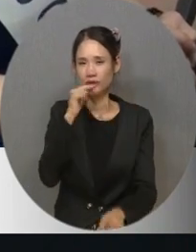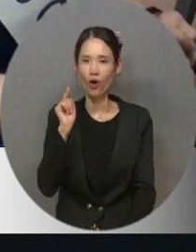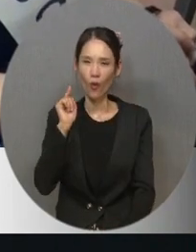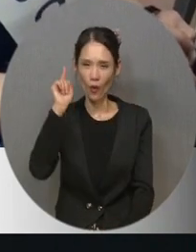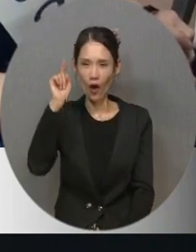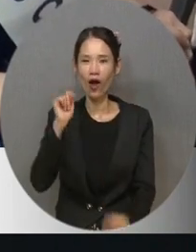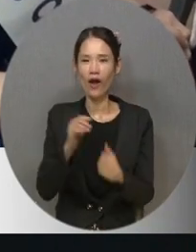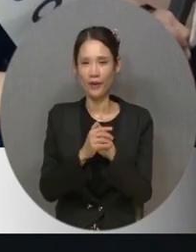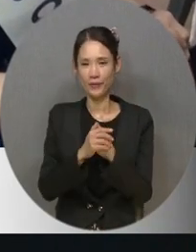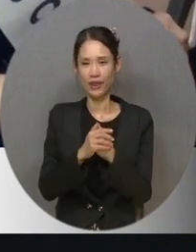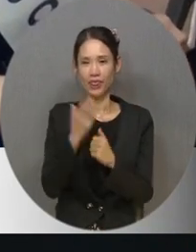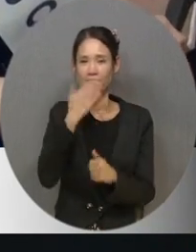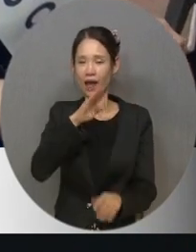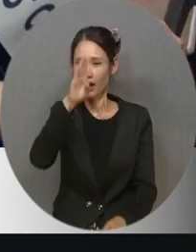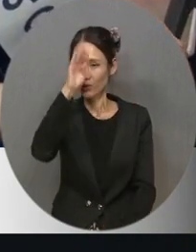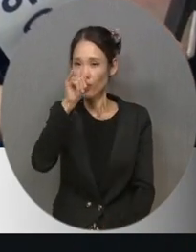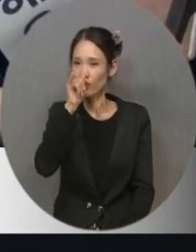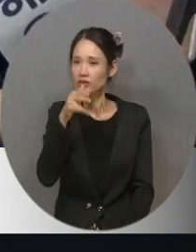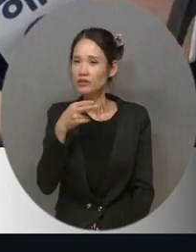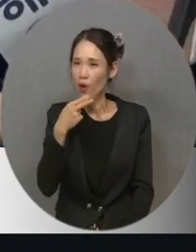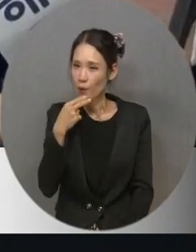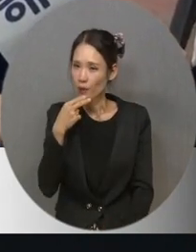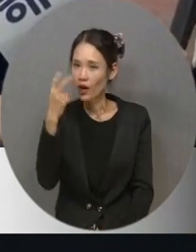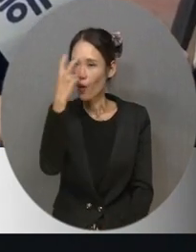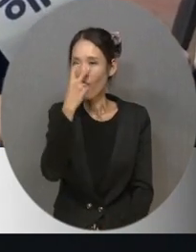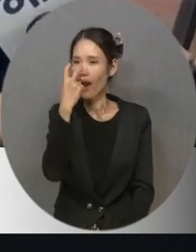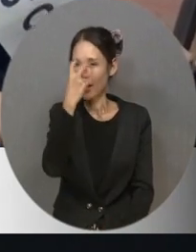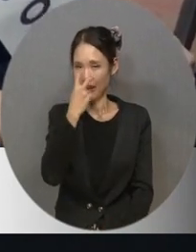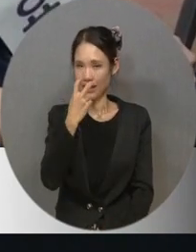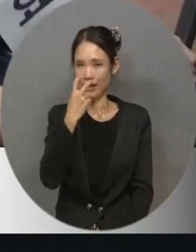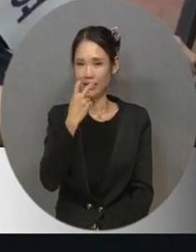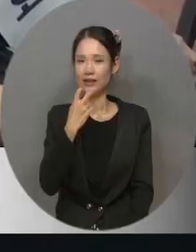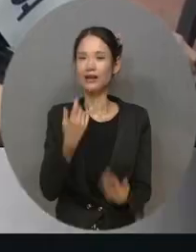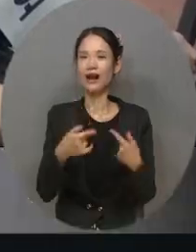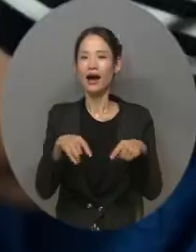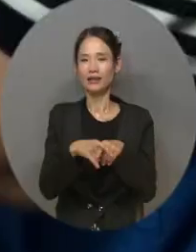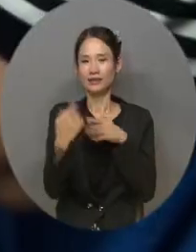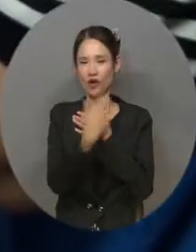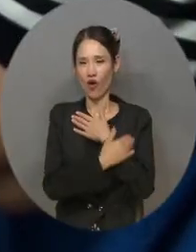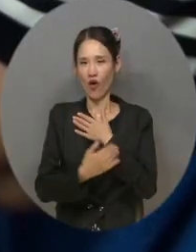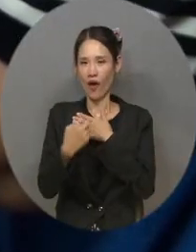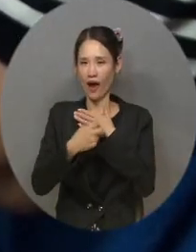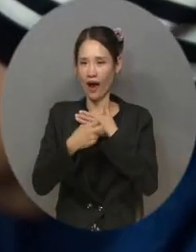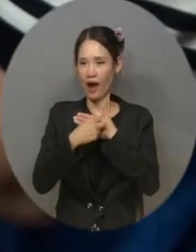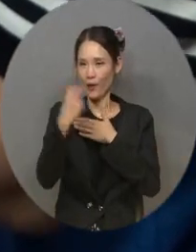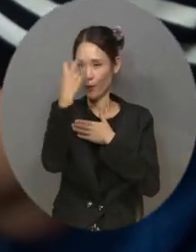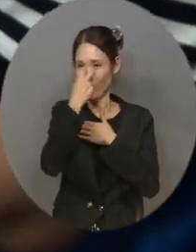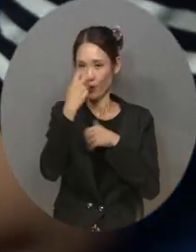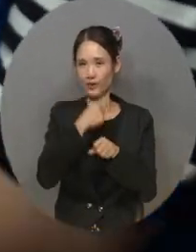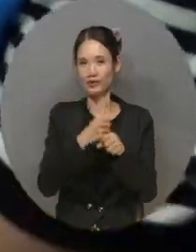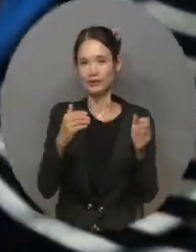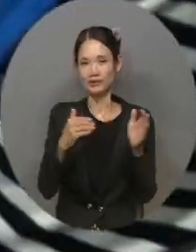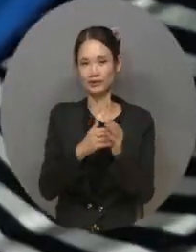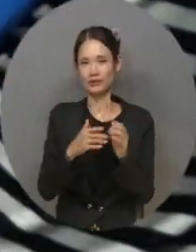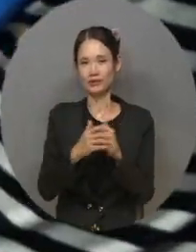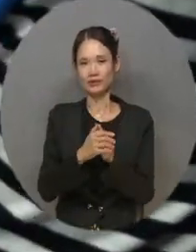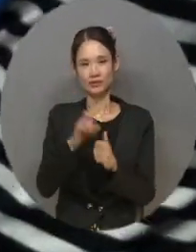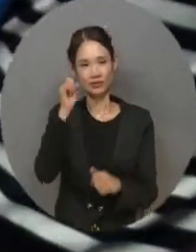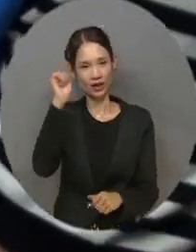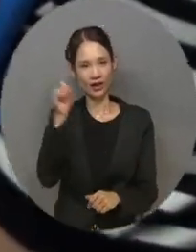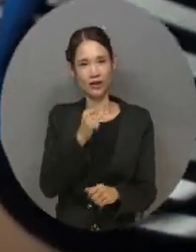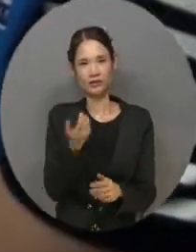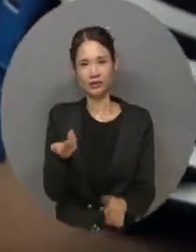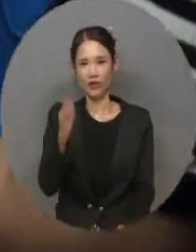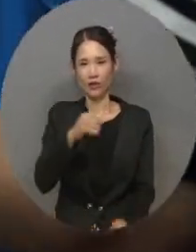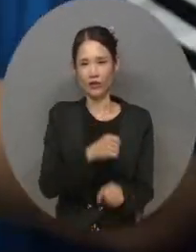당뇨가 있지 않으신지 관리 차원에서 같이 건강 검진하러 나왔습니다. 봉사단은 당일 새벽부터 전을